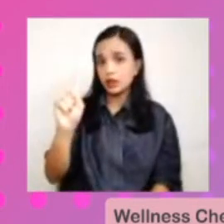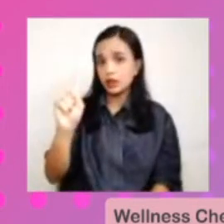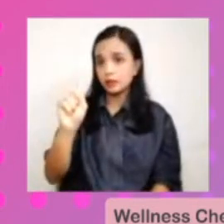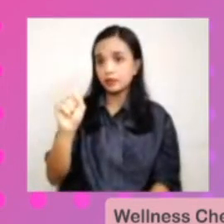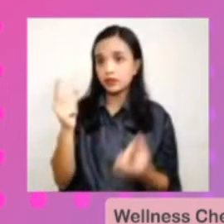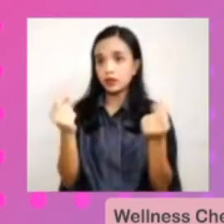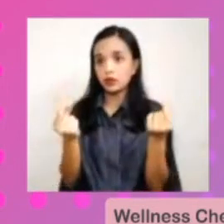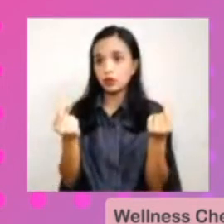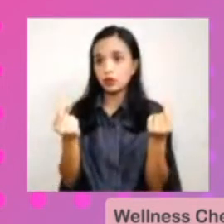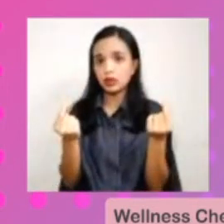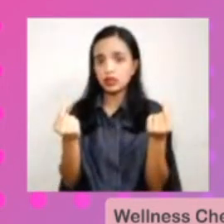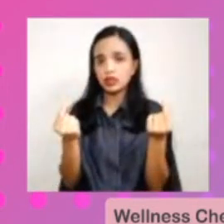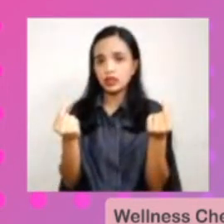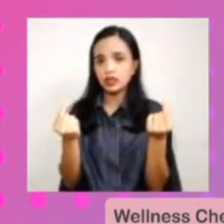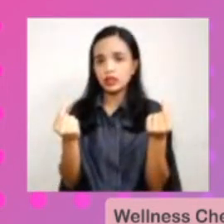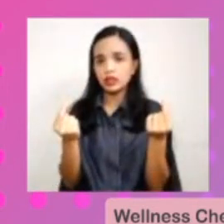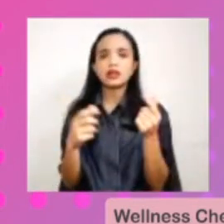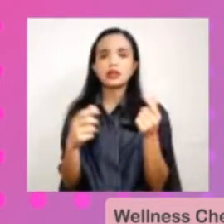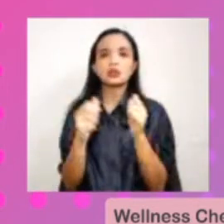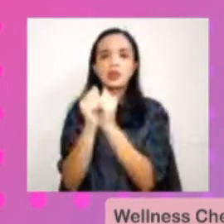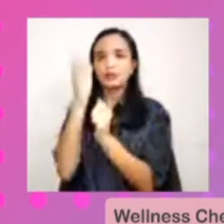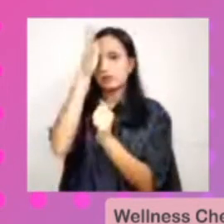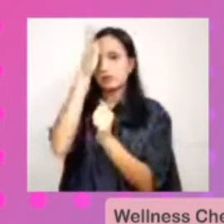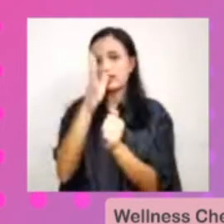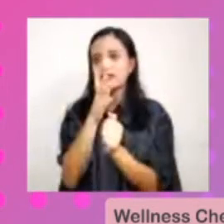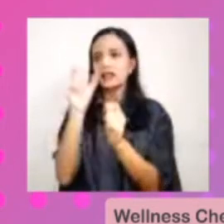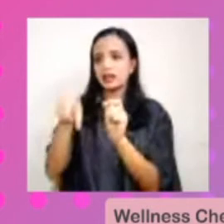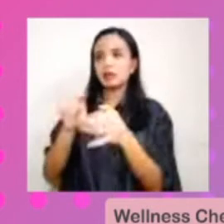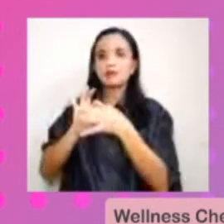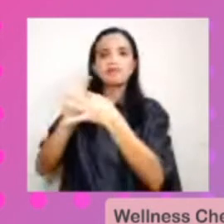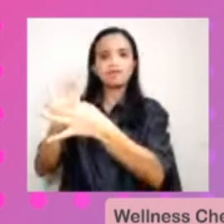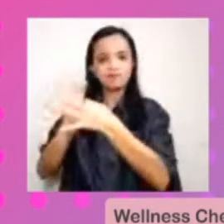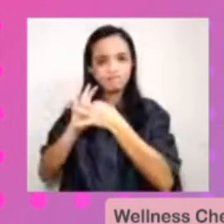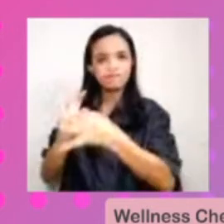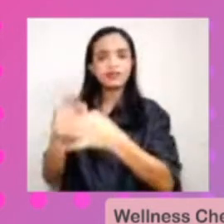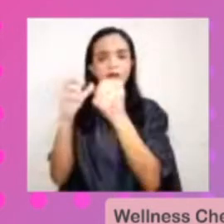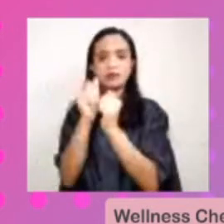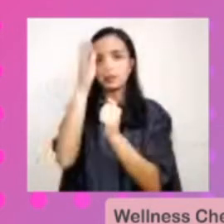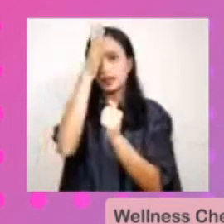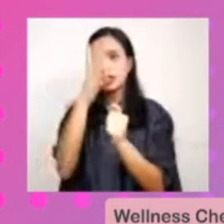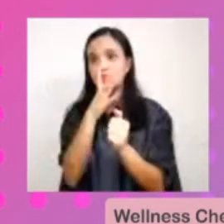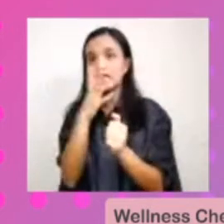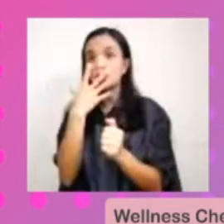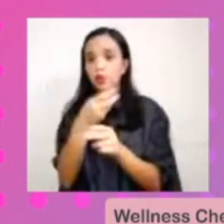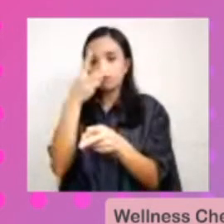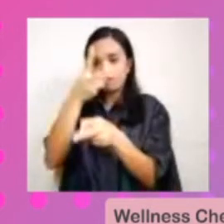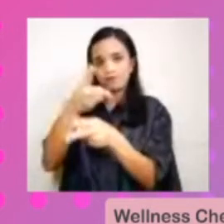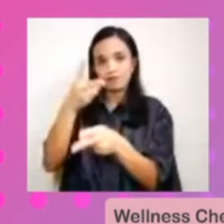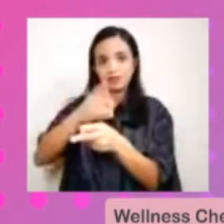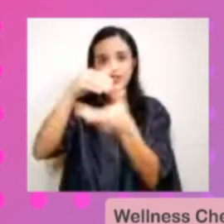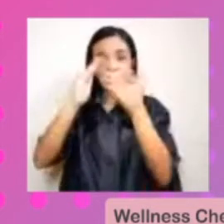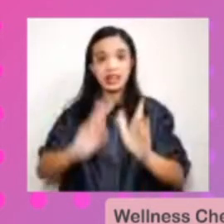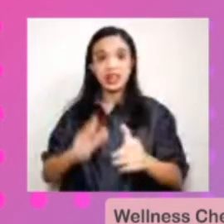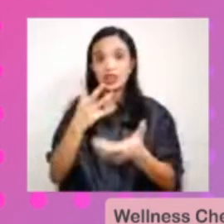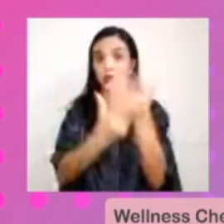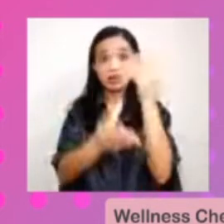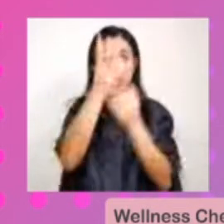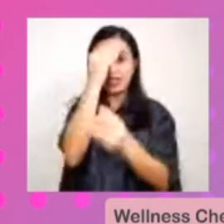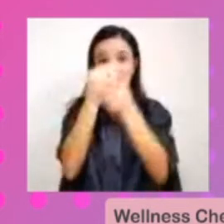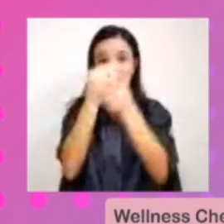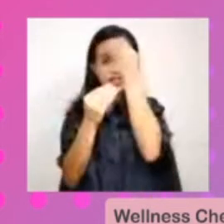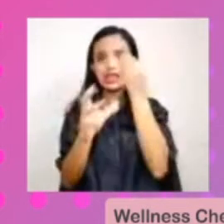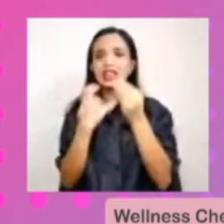So pakita po natin sa kanila yung kahalagahan ng ating mga tinuturong lessons. And of course, third, we